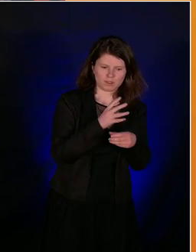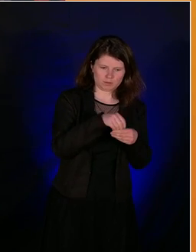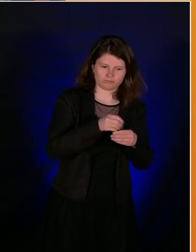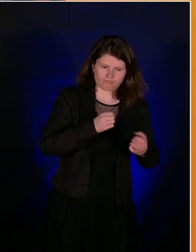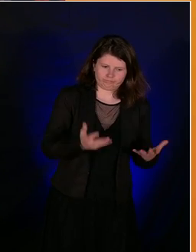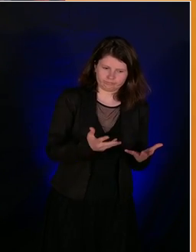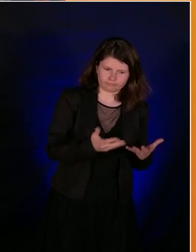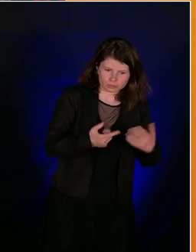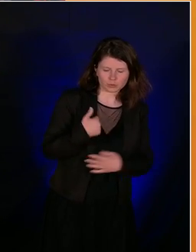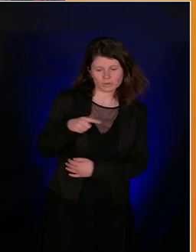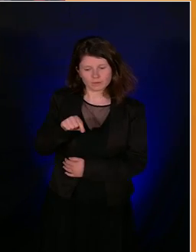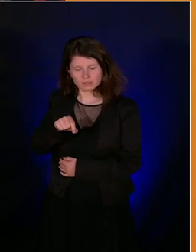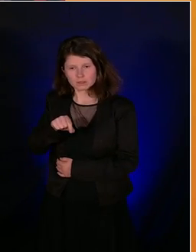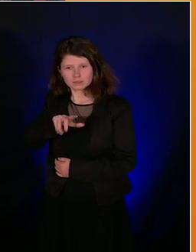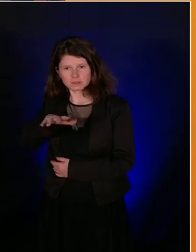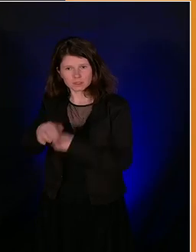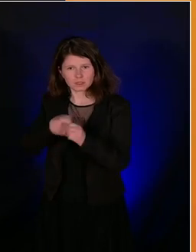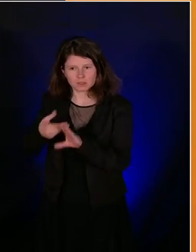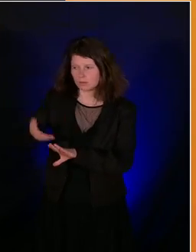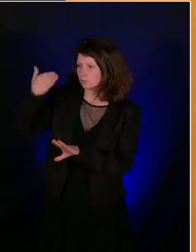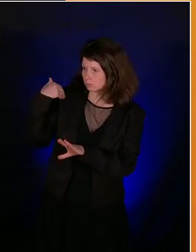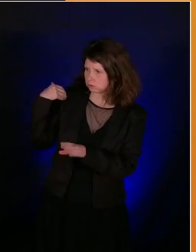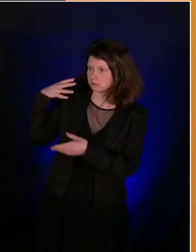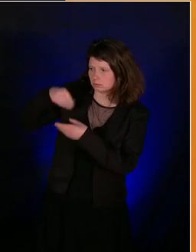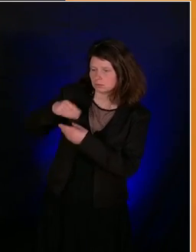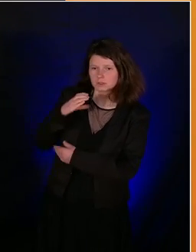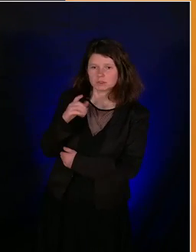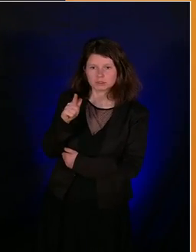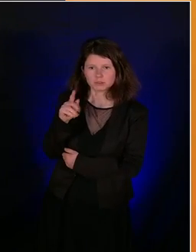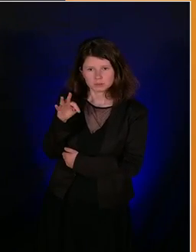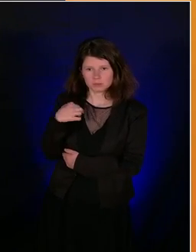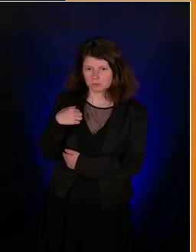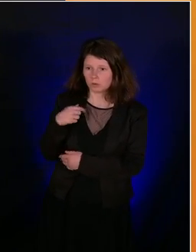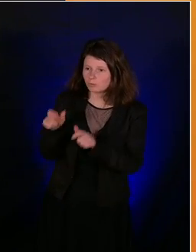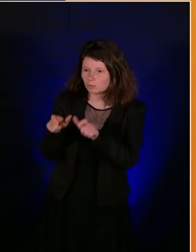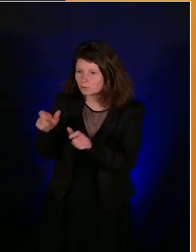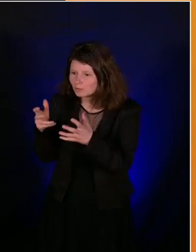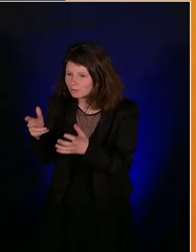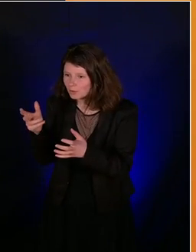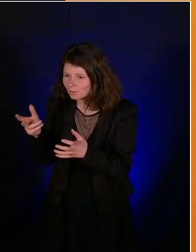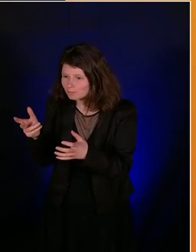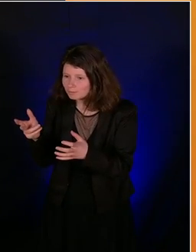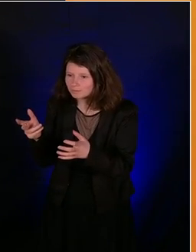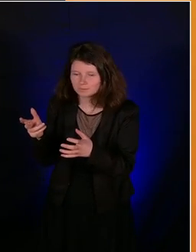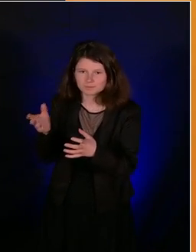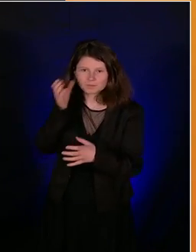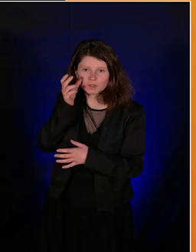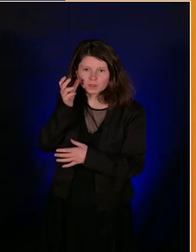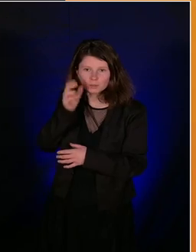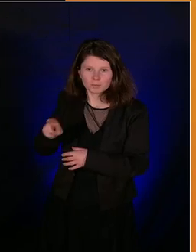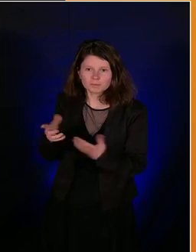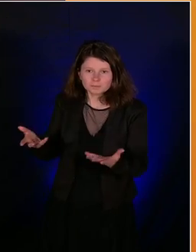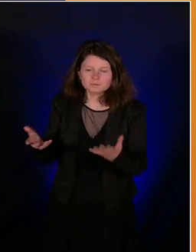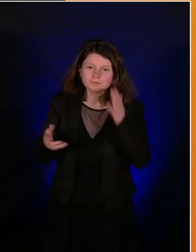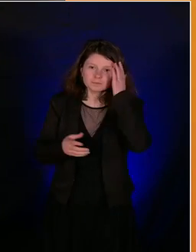la CGT et bien il y a 20 ans j'ai pas entendu les mots que je voulais quand je j'avais envie de les entendre par contre en 2019 j'ai entendu un